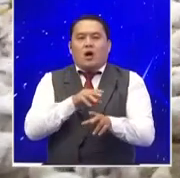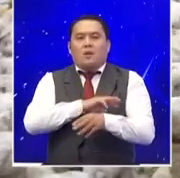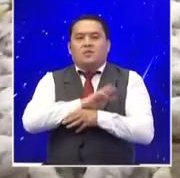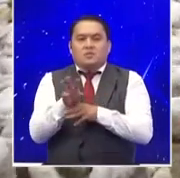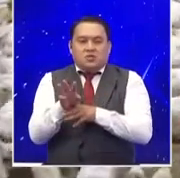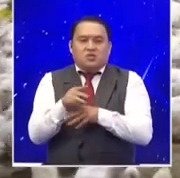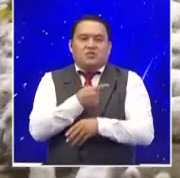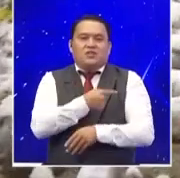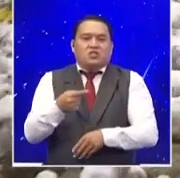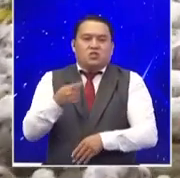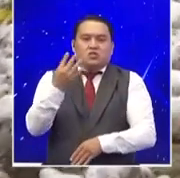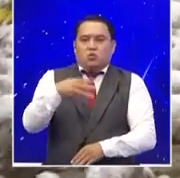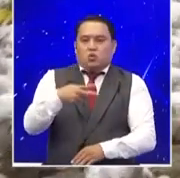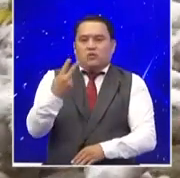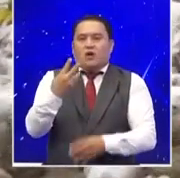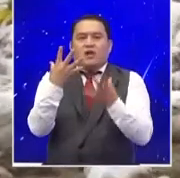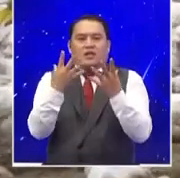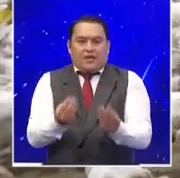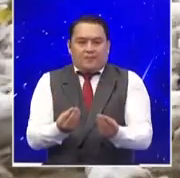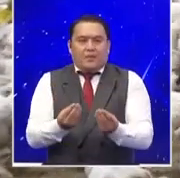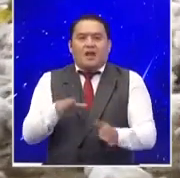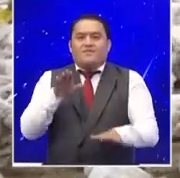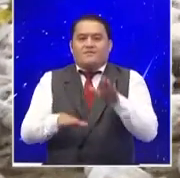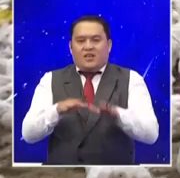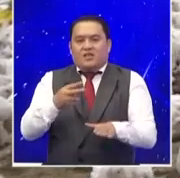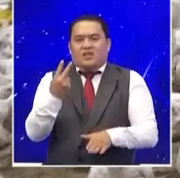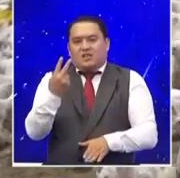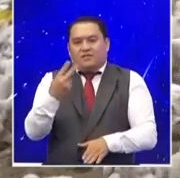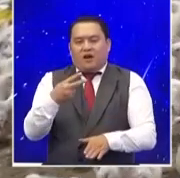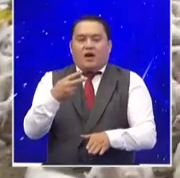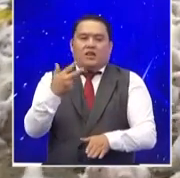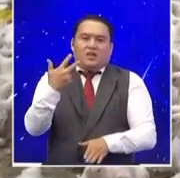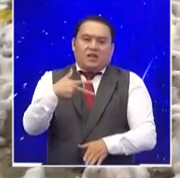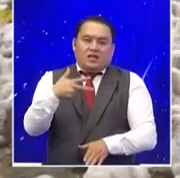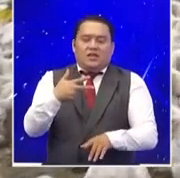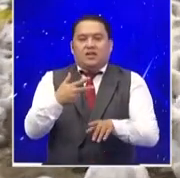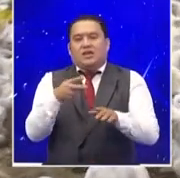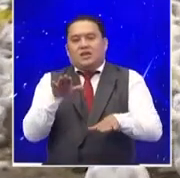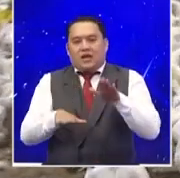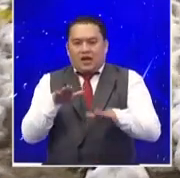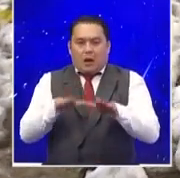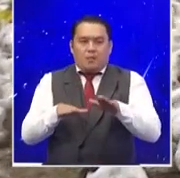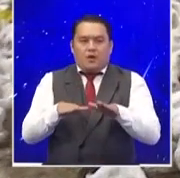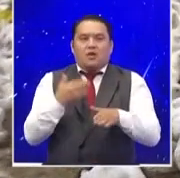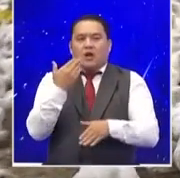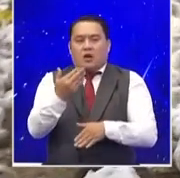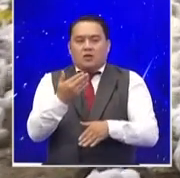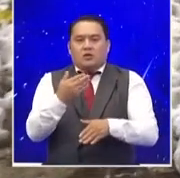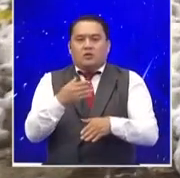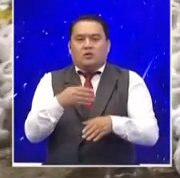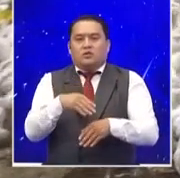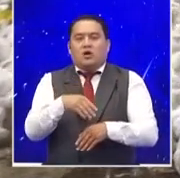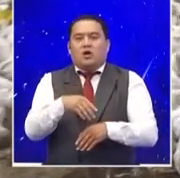в течение 42 дней. Когда вес набираем 2-300, 2-400 килограмм, как раз к этому времени, их они идут на